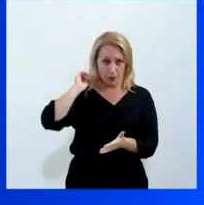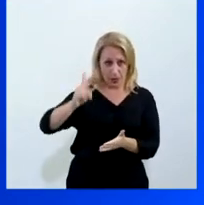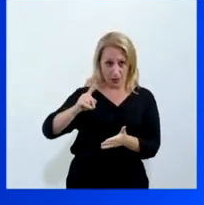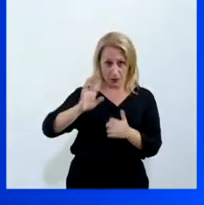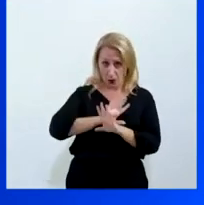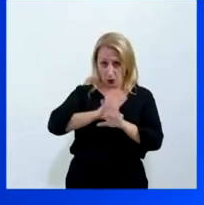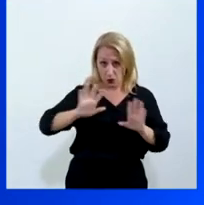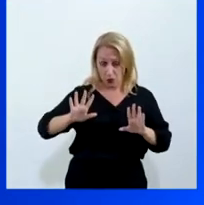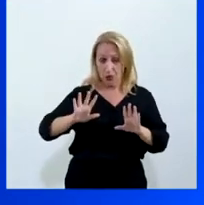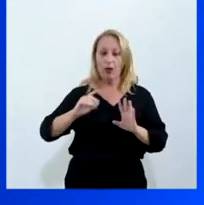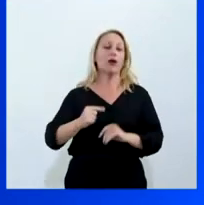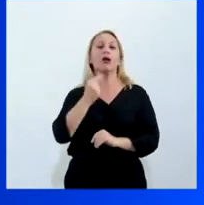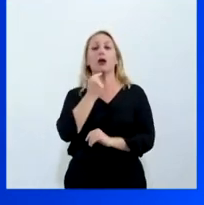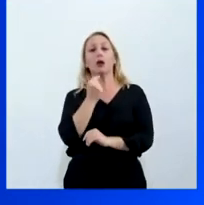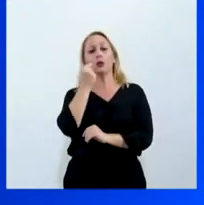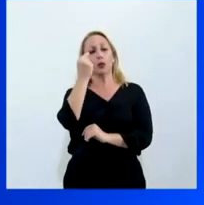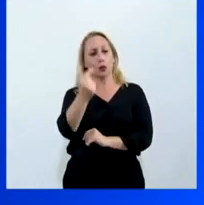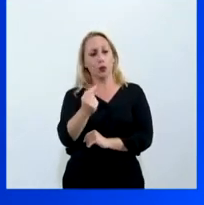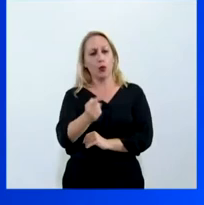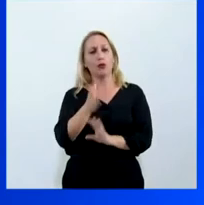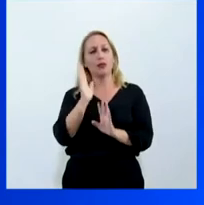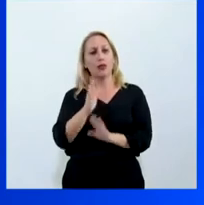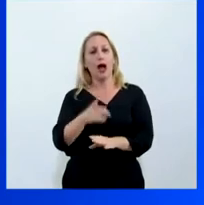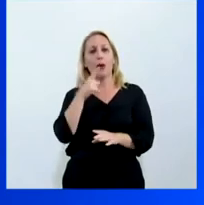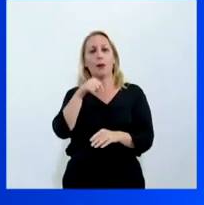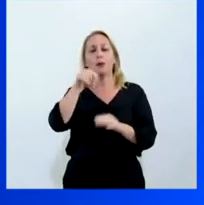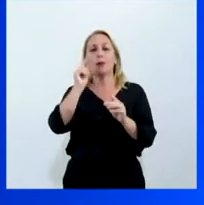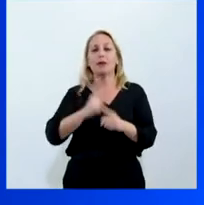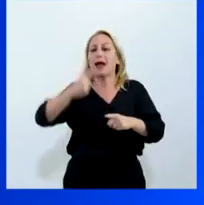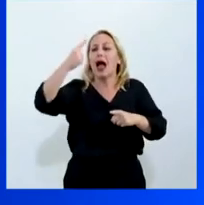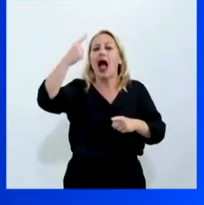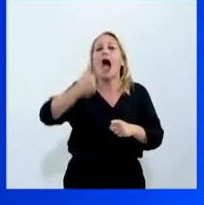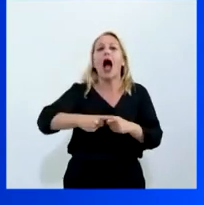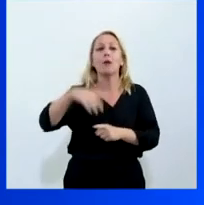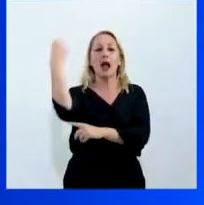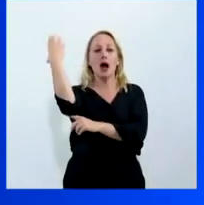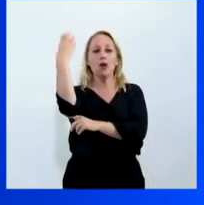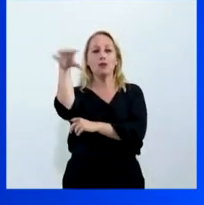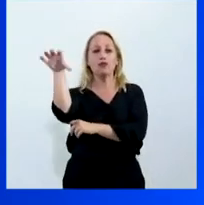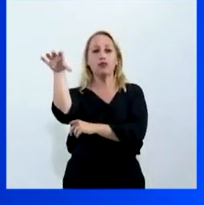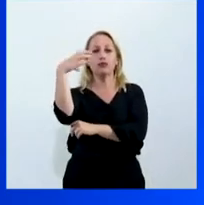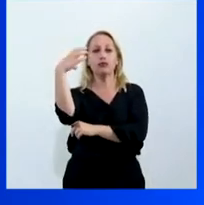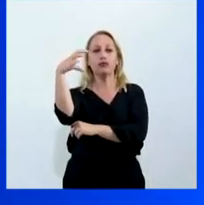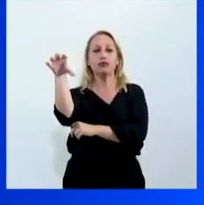τη δυνατότητα του χρόνου, πολύ εύκολα, με μια δορυφορική αποτύπωση, να μπορούμε να γνωρίζουμε